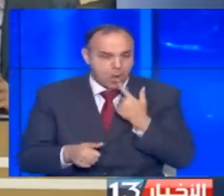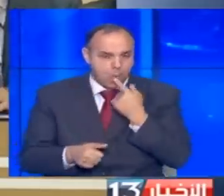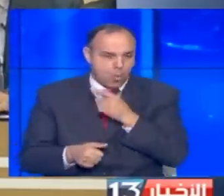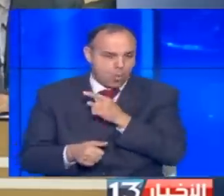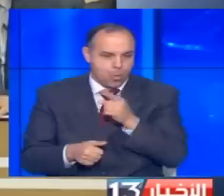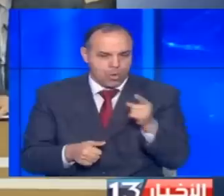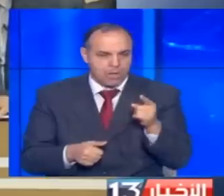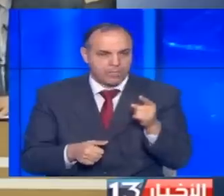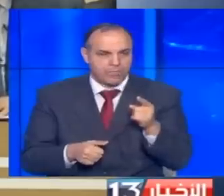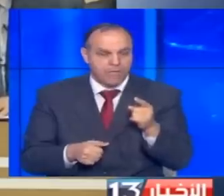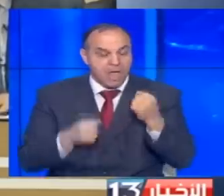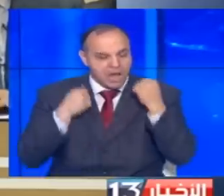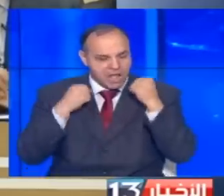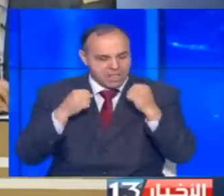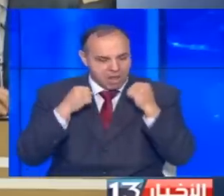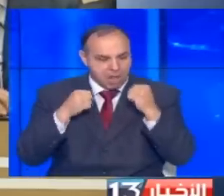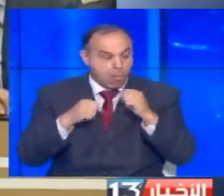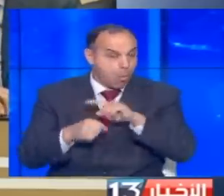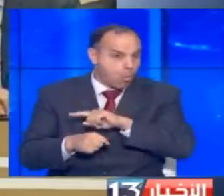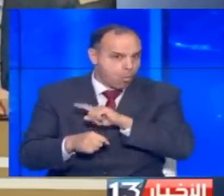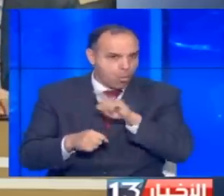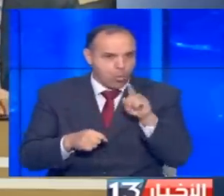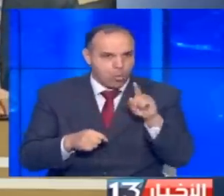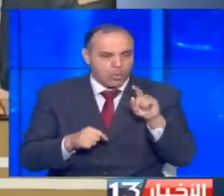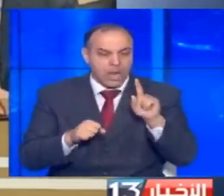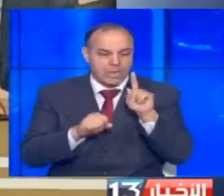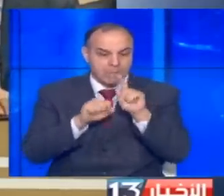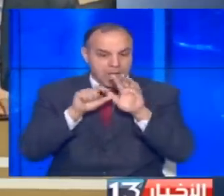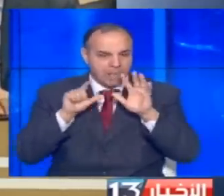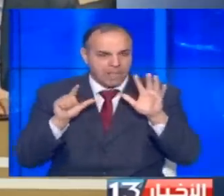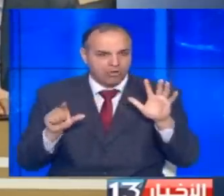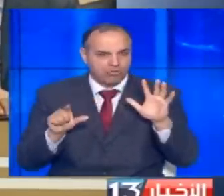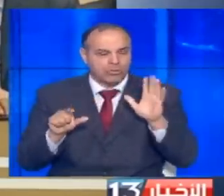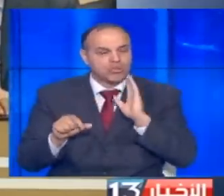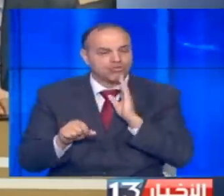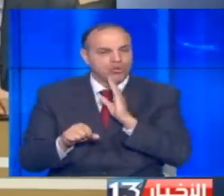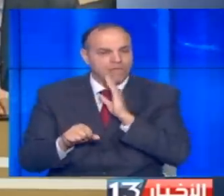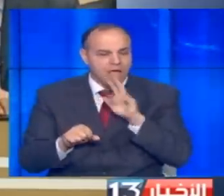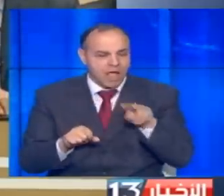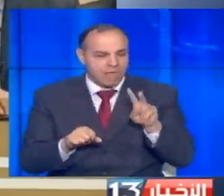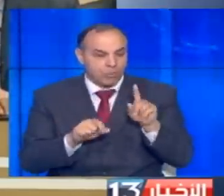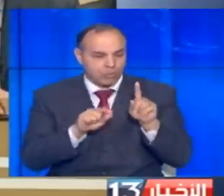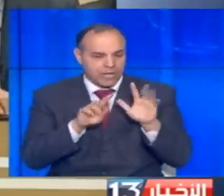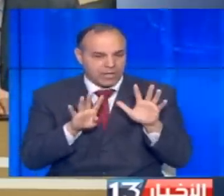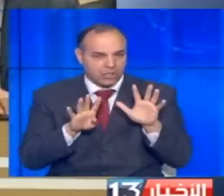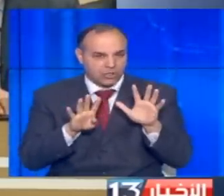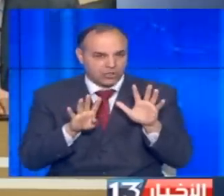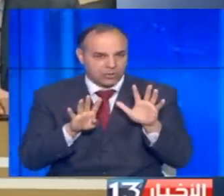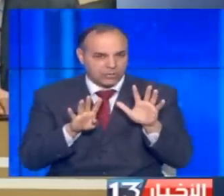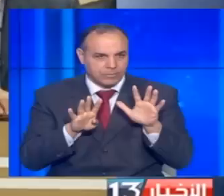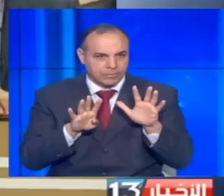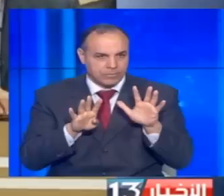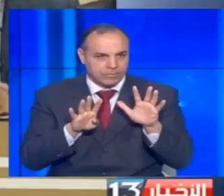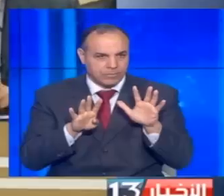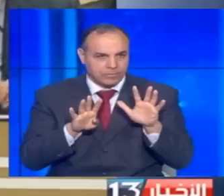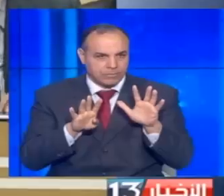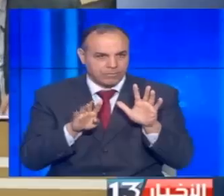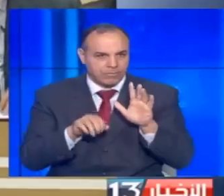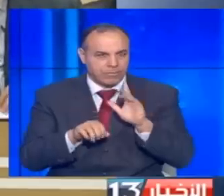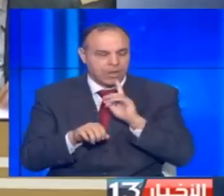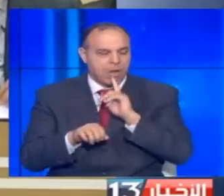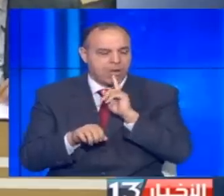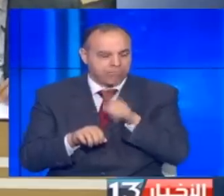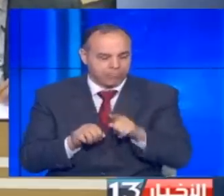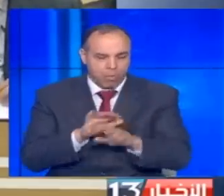ان الاضراب اليوم 17 4 2017 سينجز